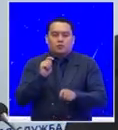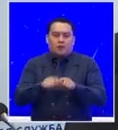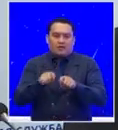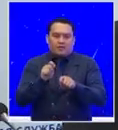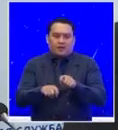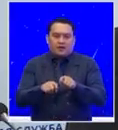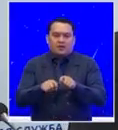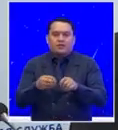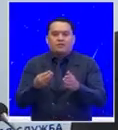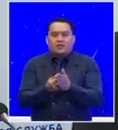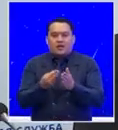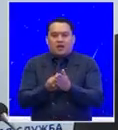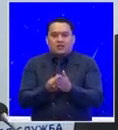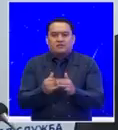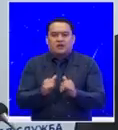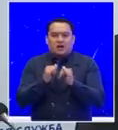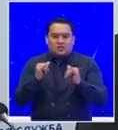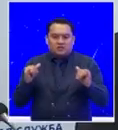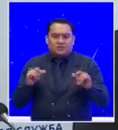финансового регулирования и развития,